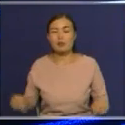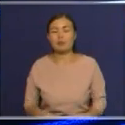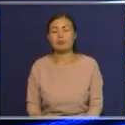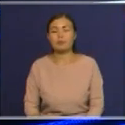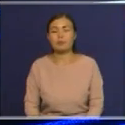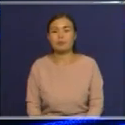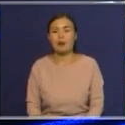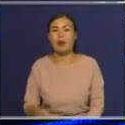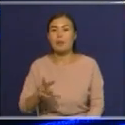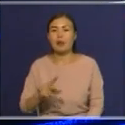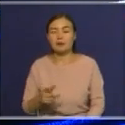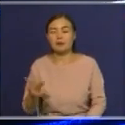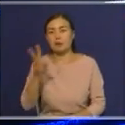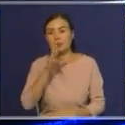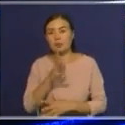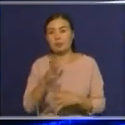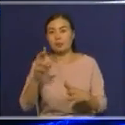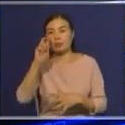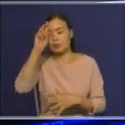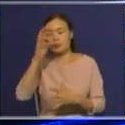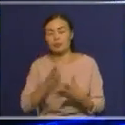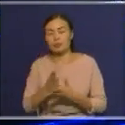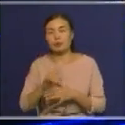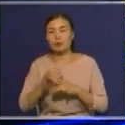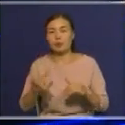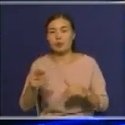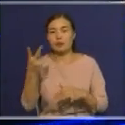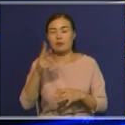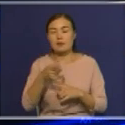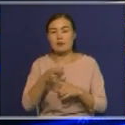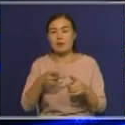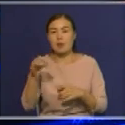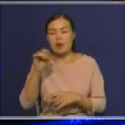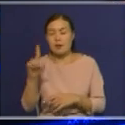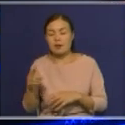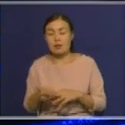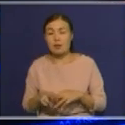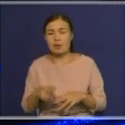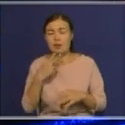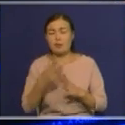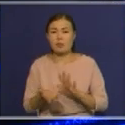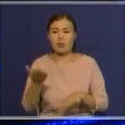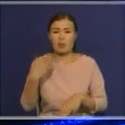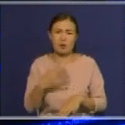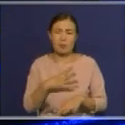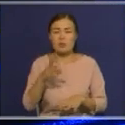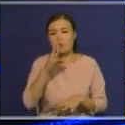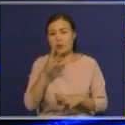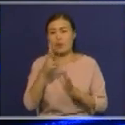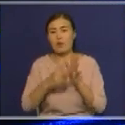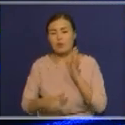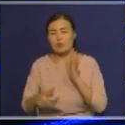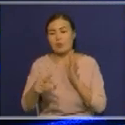манга столу заработная плата госслужащих увеличилась в два с половиной раза ранее главный специалист на селе зарабатывал